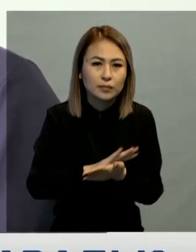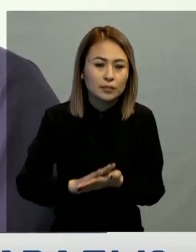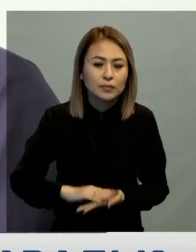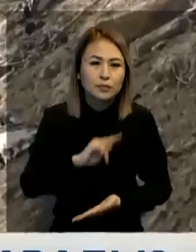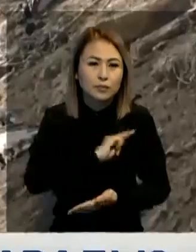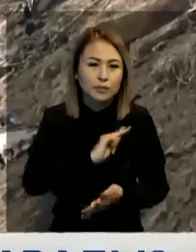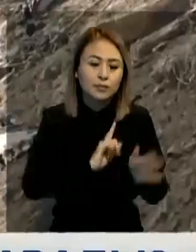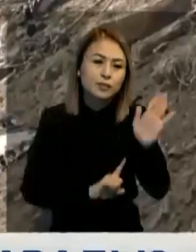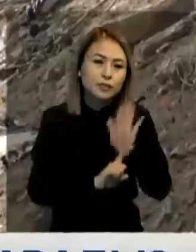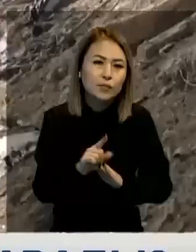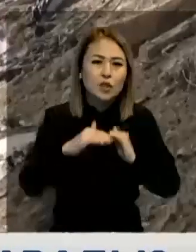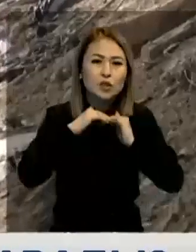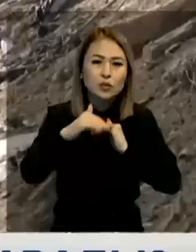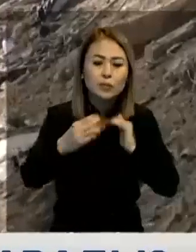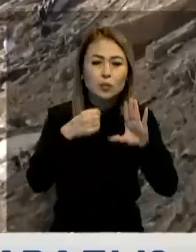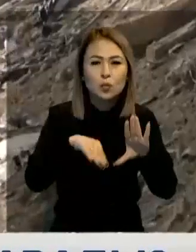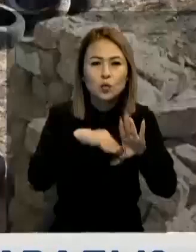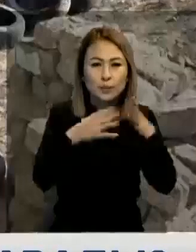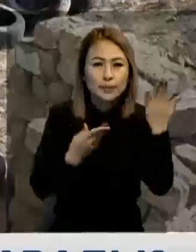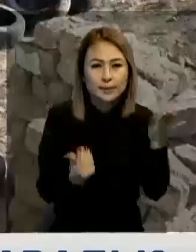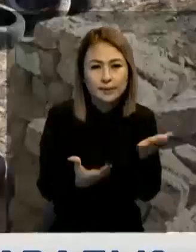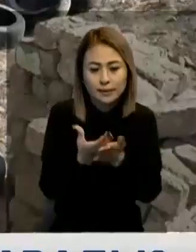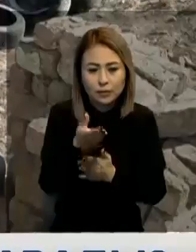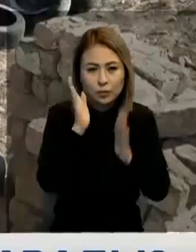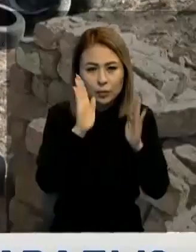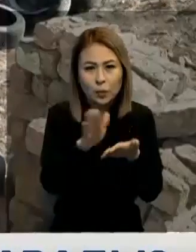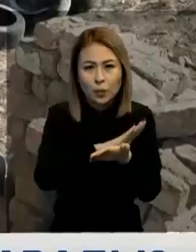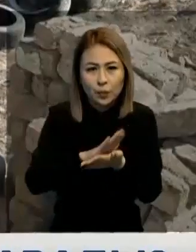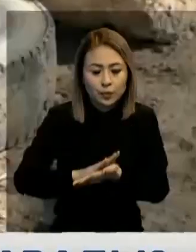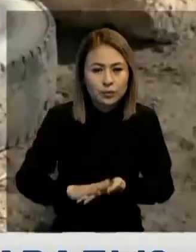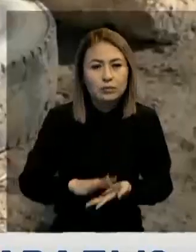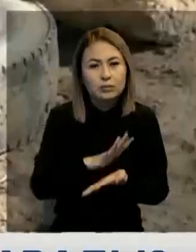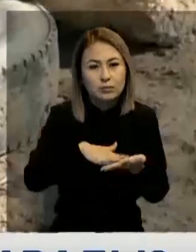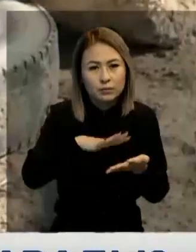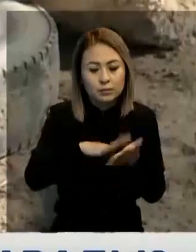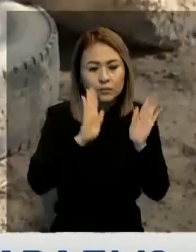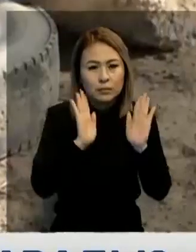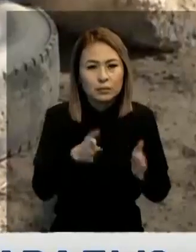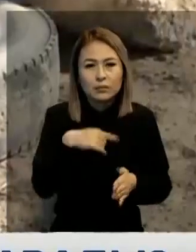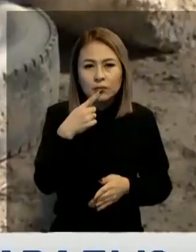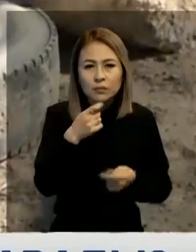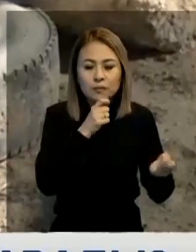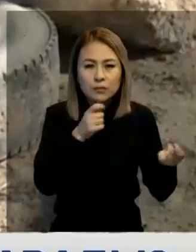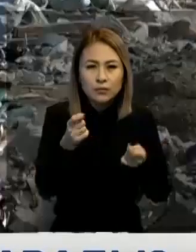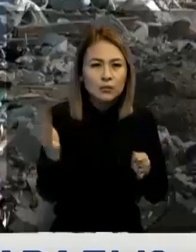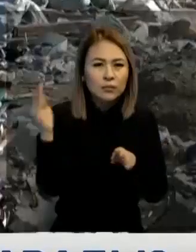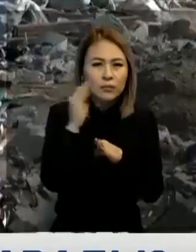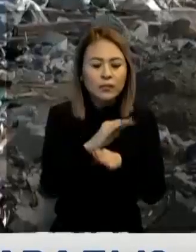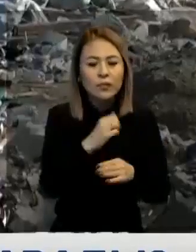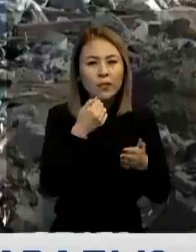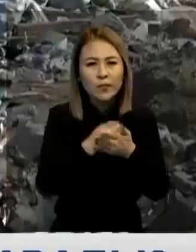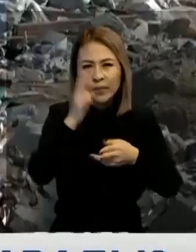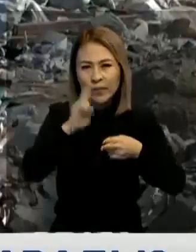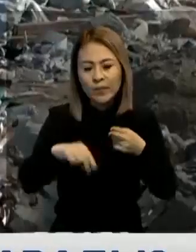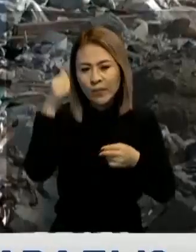жұмыстарын бастадық. Жергілікті бюджеттен қаражат бөлінсе, қоқысты тазалау жұмыстары жалғасады дейді әкімдіктегілер. Сонымен қатар жыл аяғына дейін